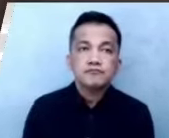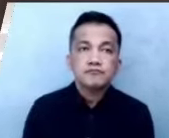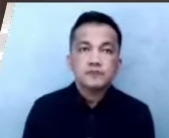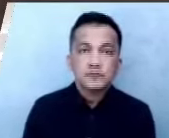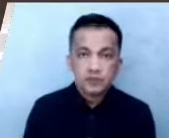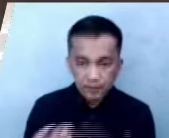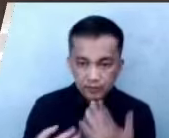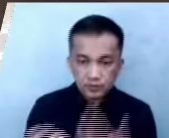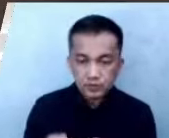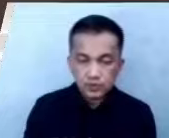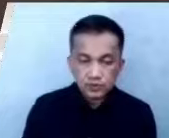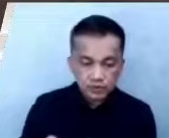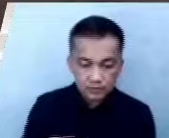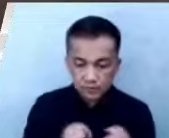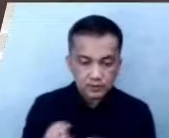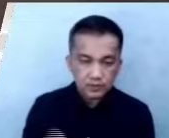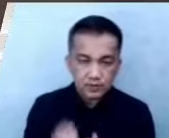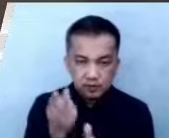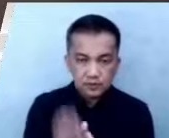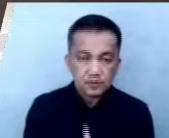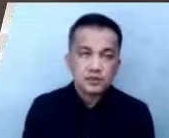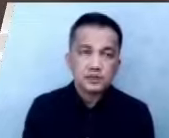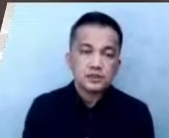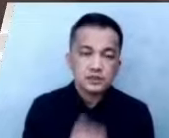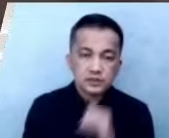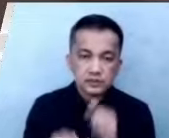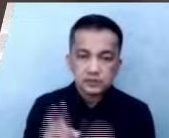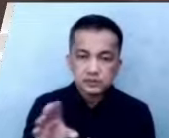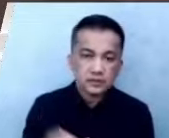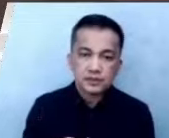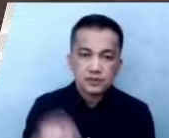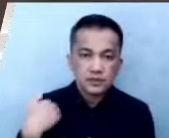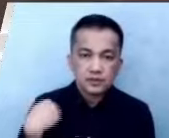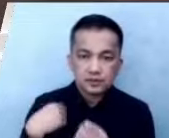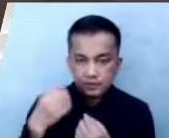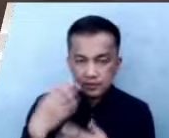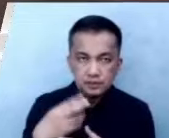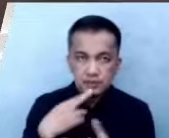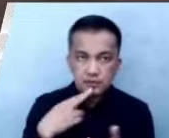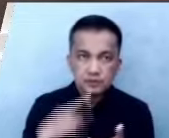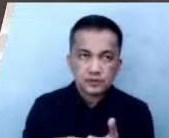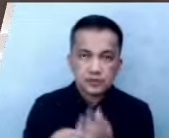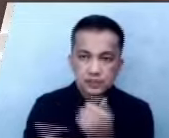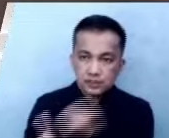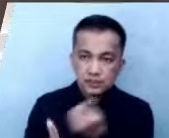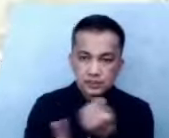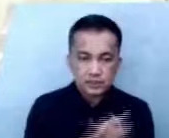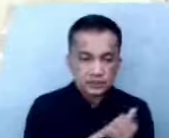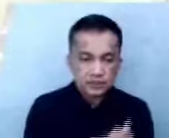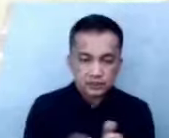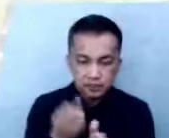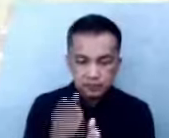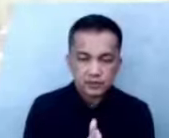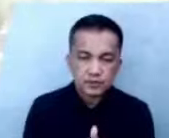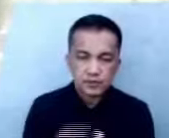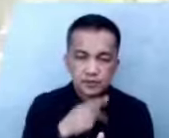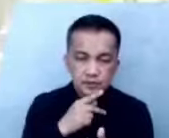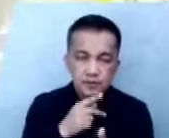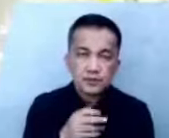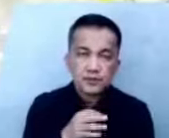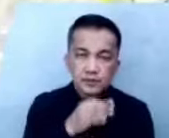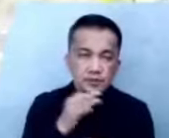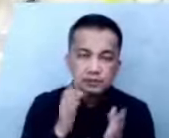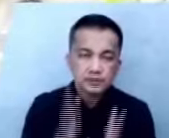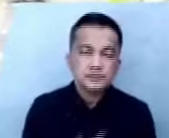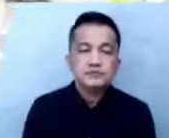pa po kasama dito yung mga hindi na po na-report sa amin, nagkanya-kanya na po ng pagbabaon yung mga farmers natin. Ayon sa DA, bukod sa